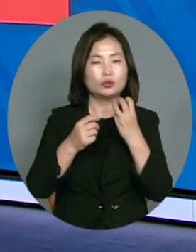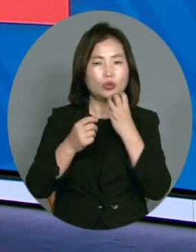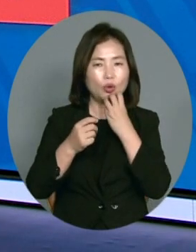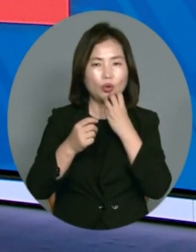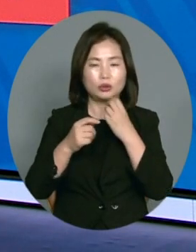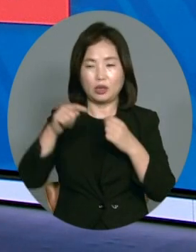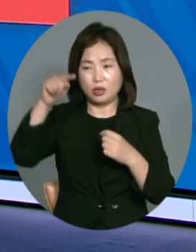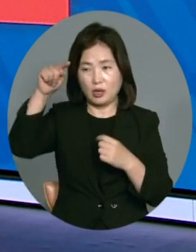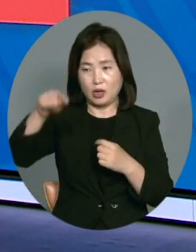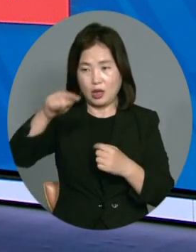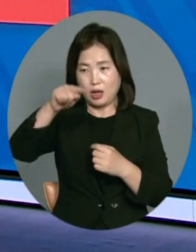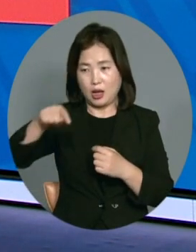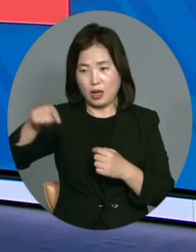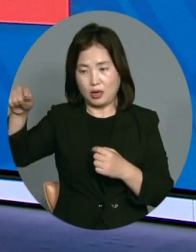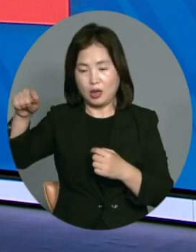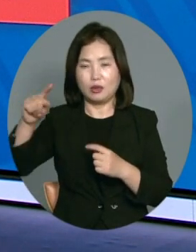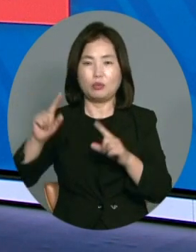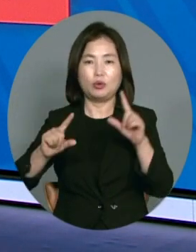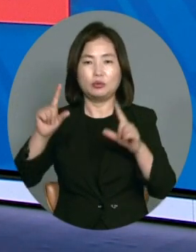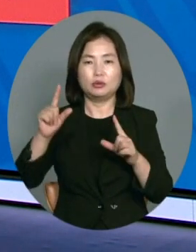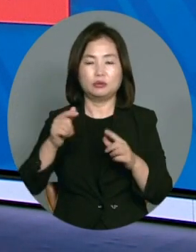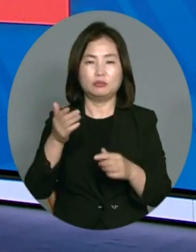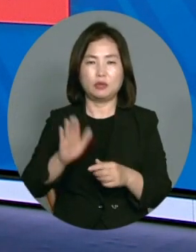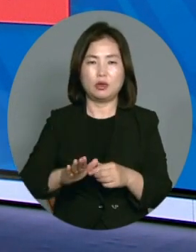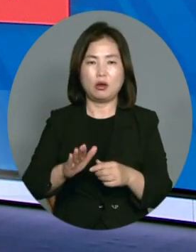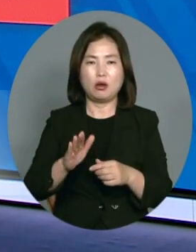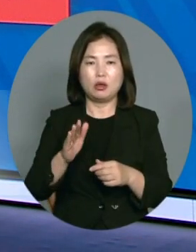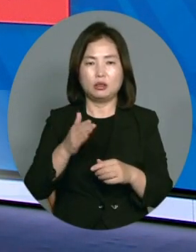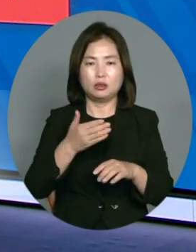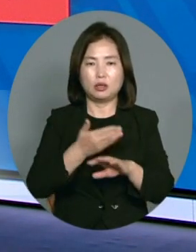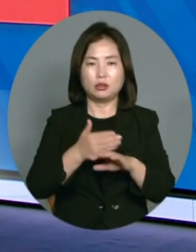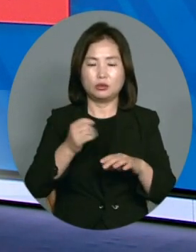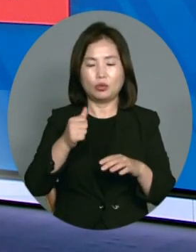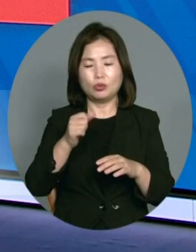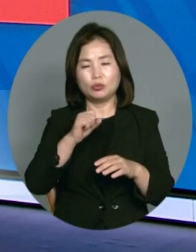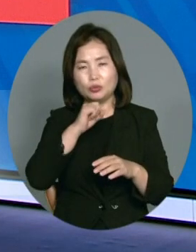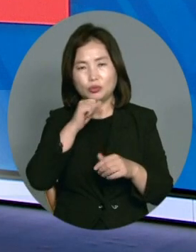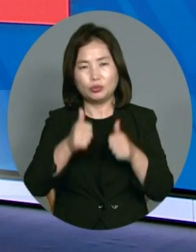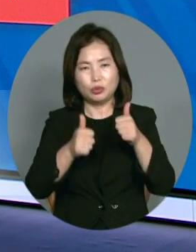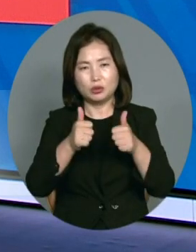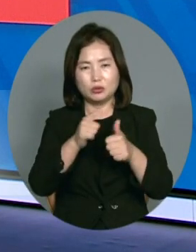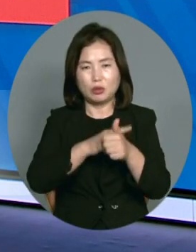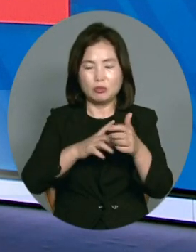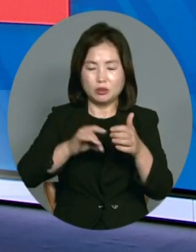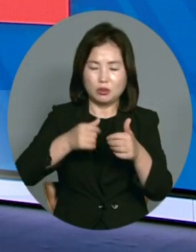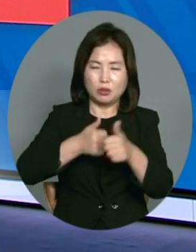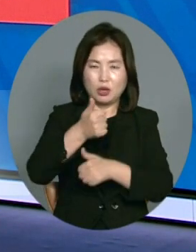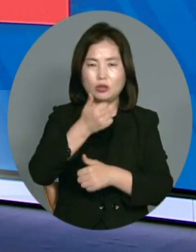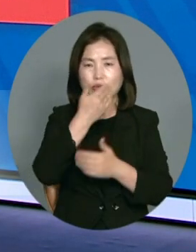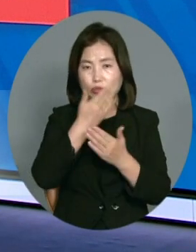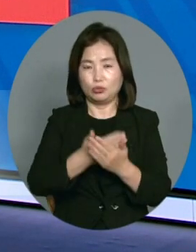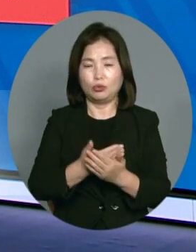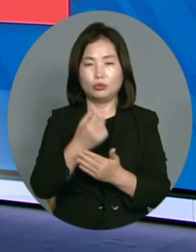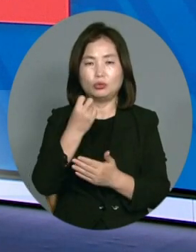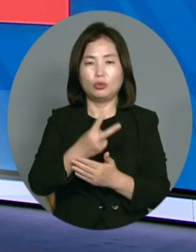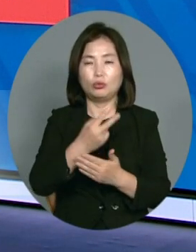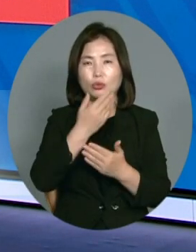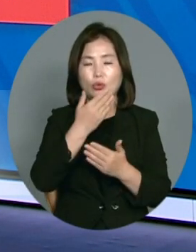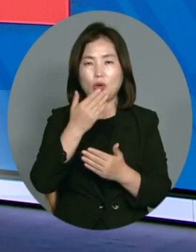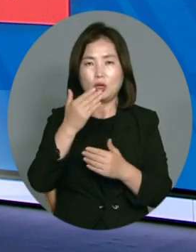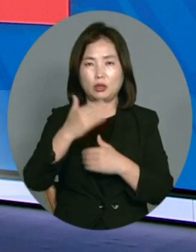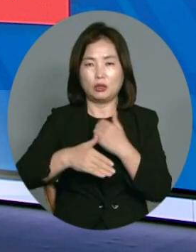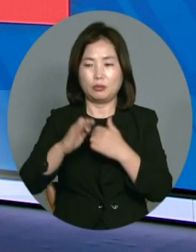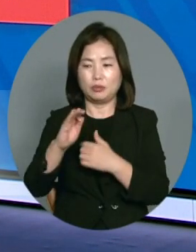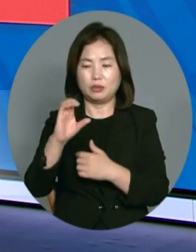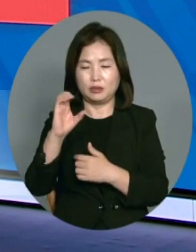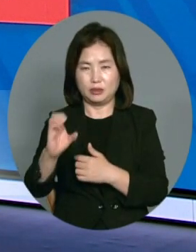팀들은 다 하락세를 보이고 있는 반면 그 초반에 이제 어느 팀들이 치고 나갈지가 그래서 더 중요할 겁니다. 또 하나 중요한 거는 대구FC가